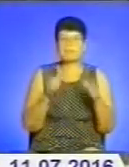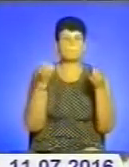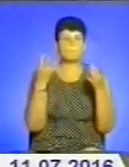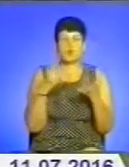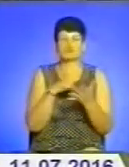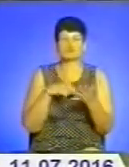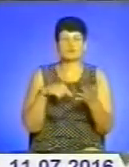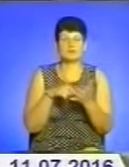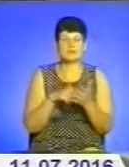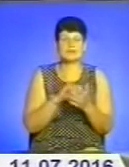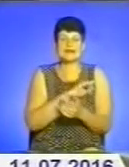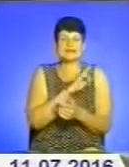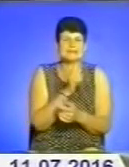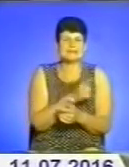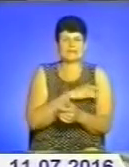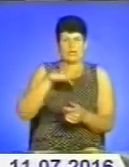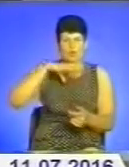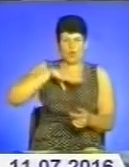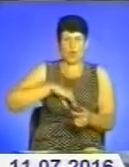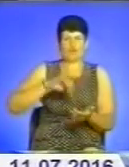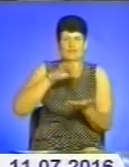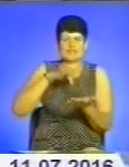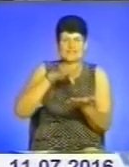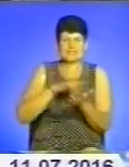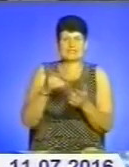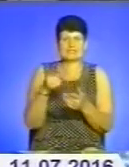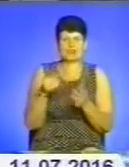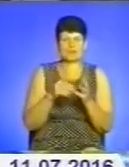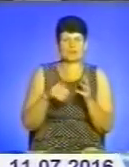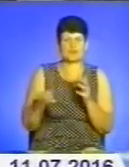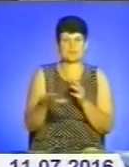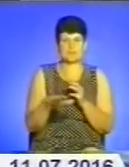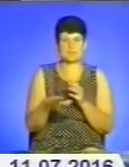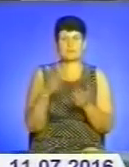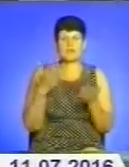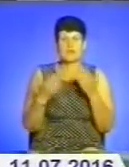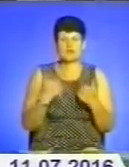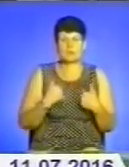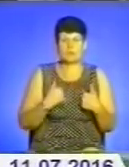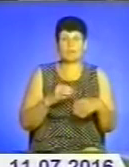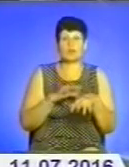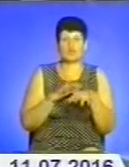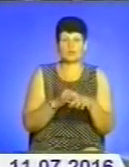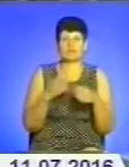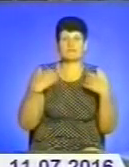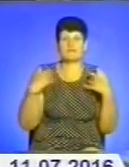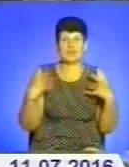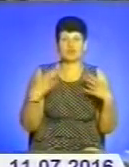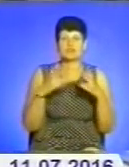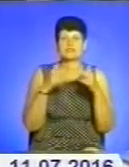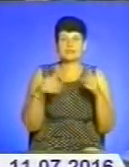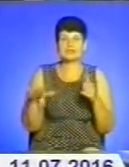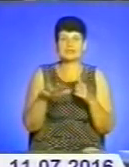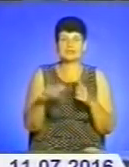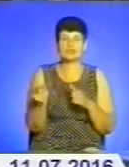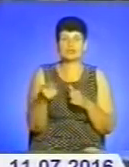є потужним духовний центр Тернопільської землі. І якщо ми проводимо свята замків на території Тернопільської області,